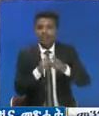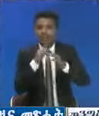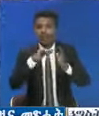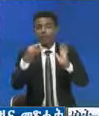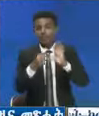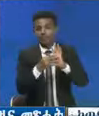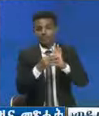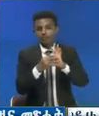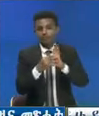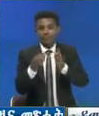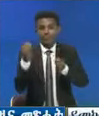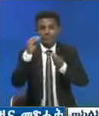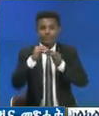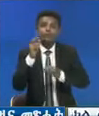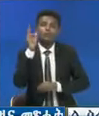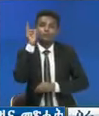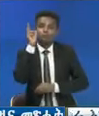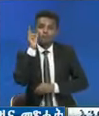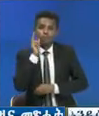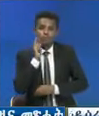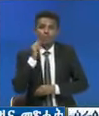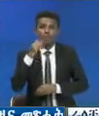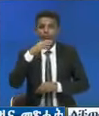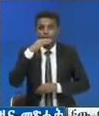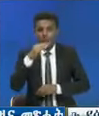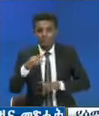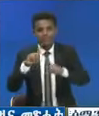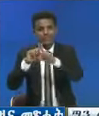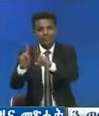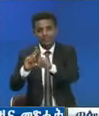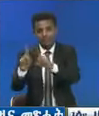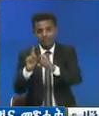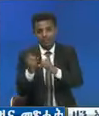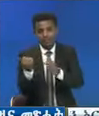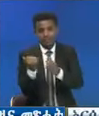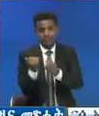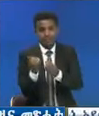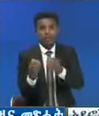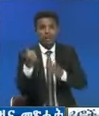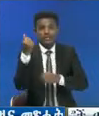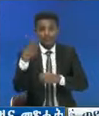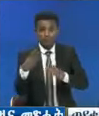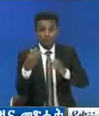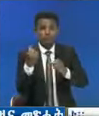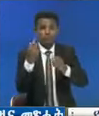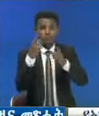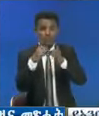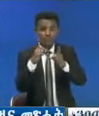ክረምት እነ ቡና፣ እነ ማንጎ፣ እነ ፓፓዬ ሁሉንም አይነት ፍራፍሬዎች አካባቢው ላይ መልማት የሚችሉትን ፍራፍሬዎች